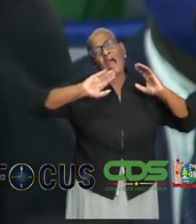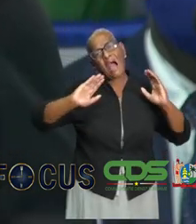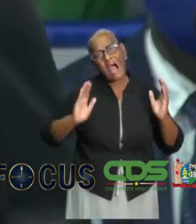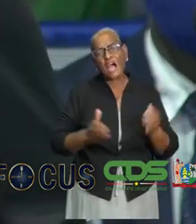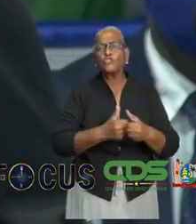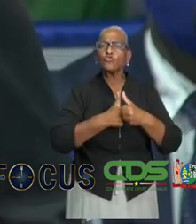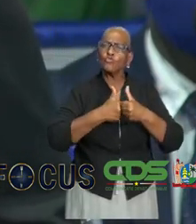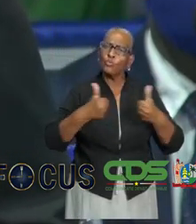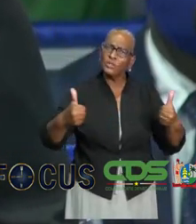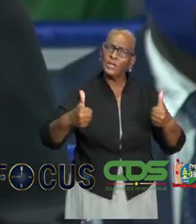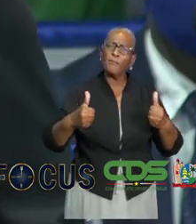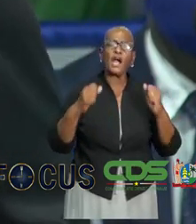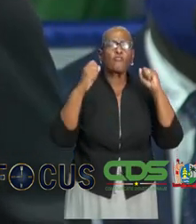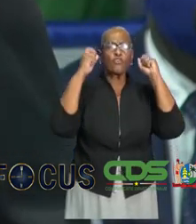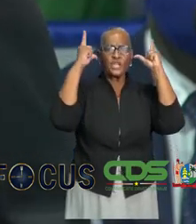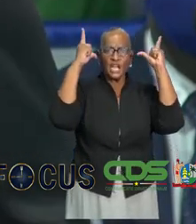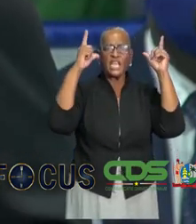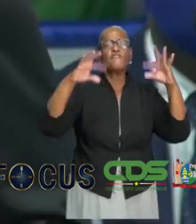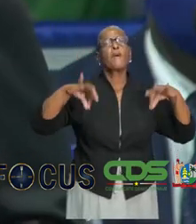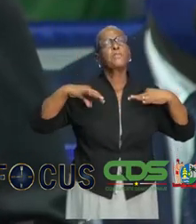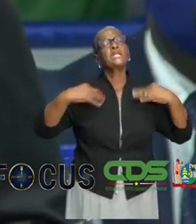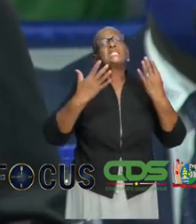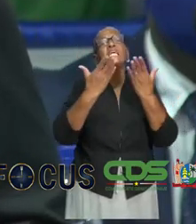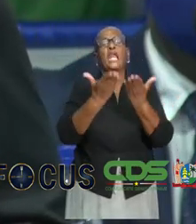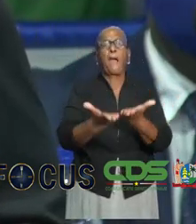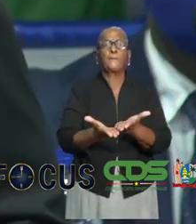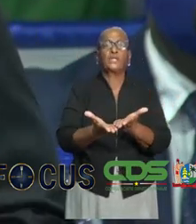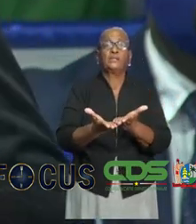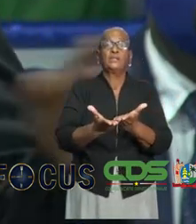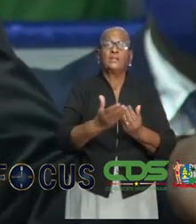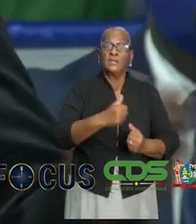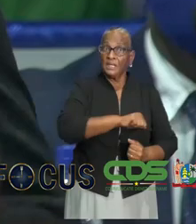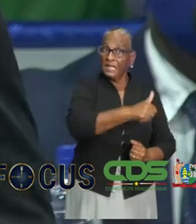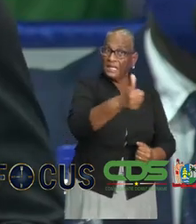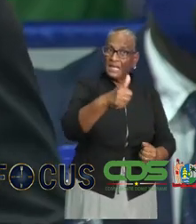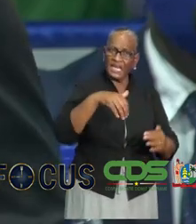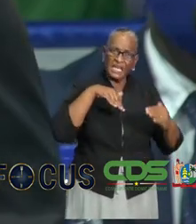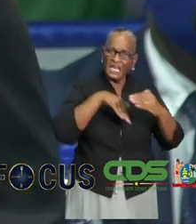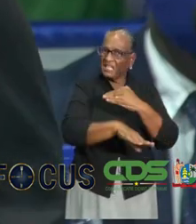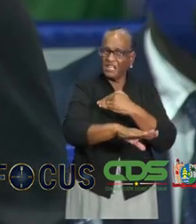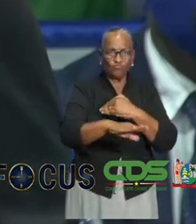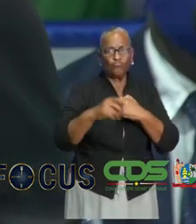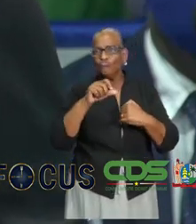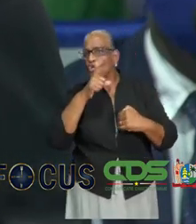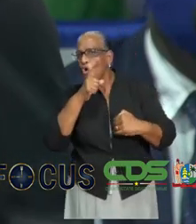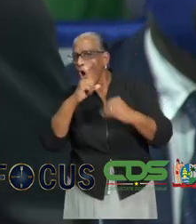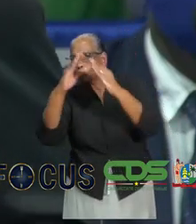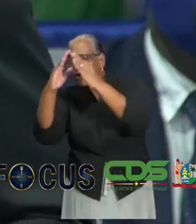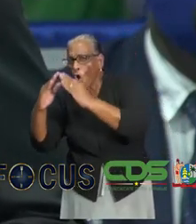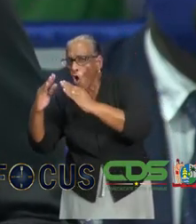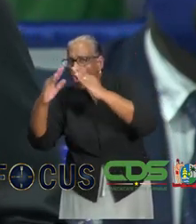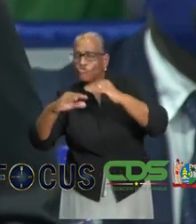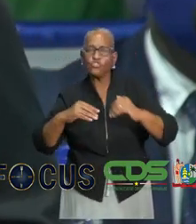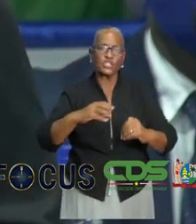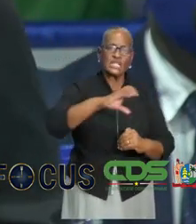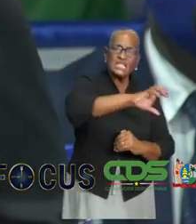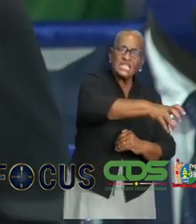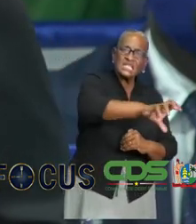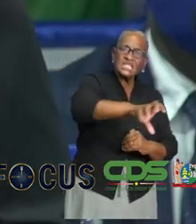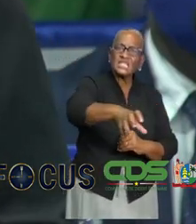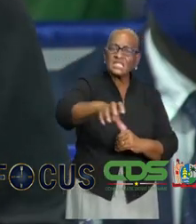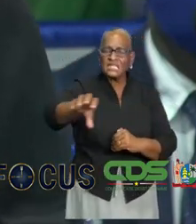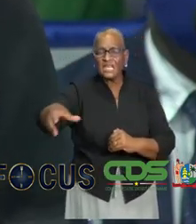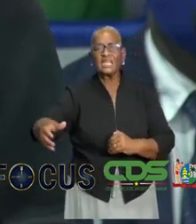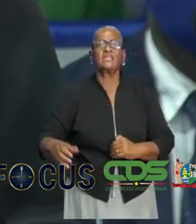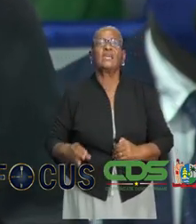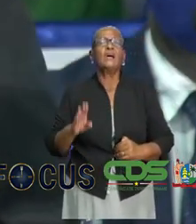presiri. Allings ma in de ghetto, des ma in den district,